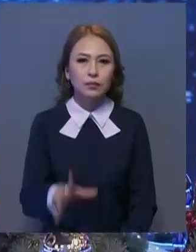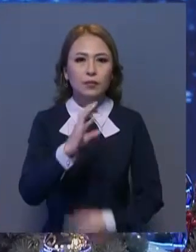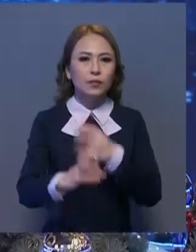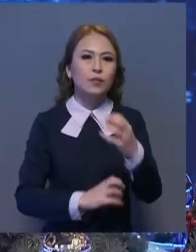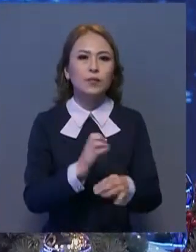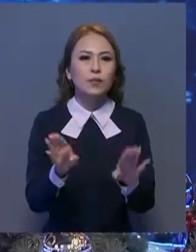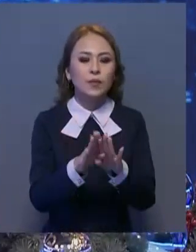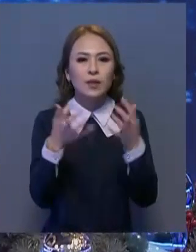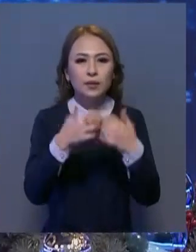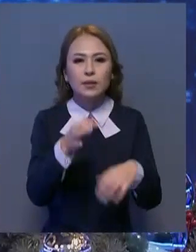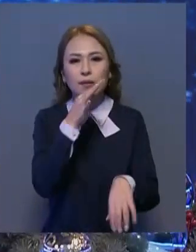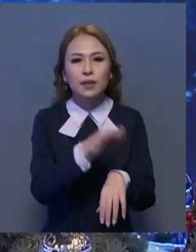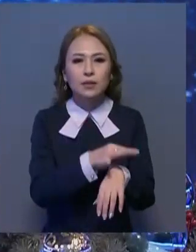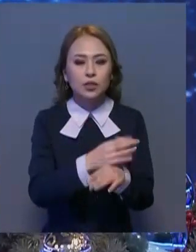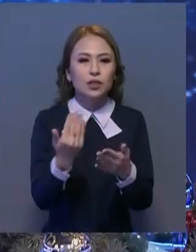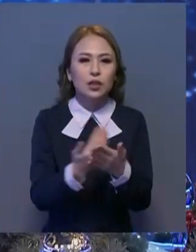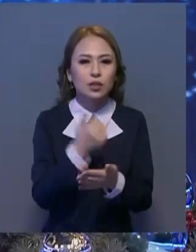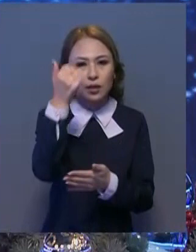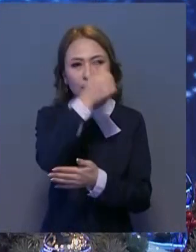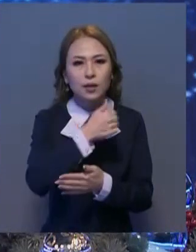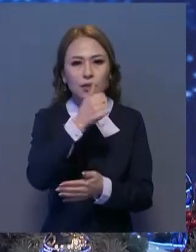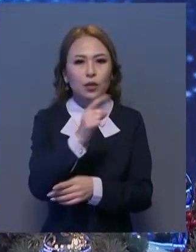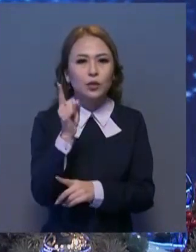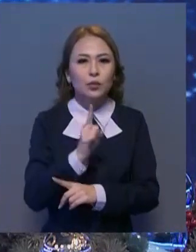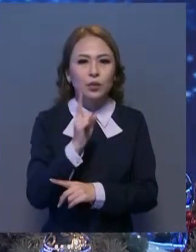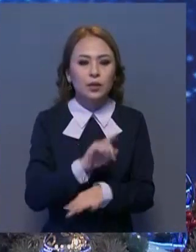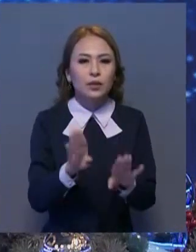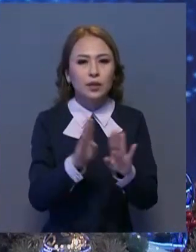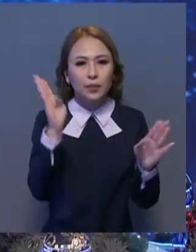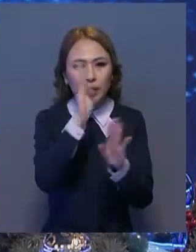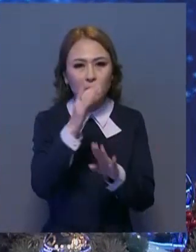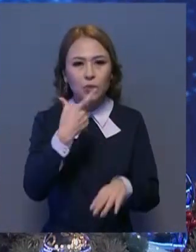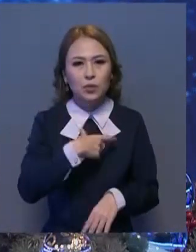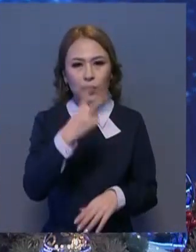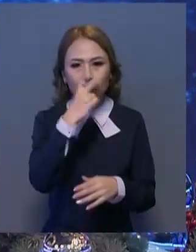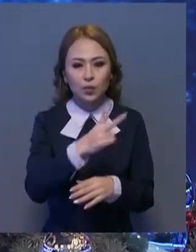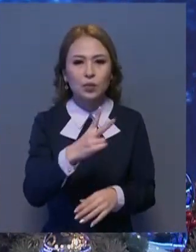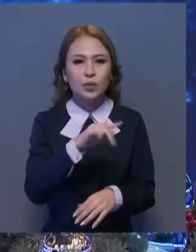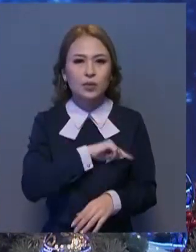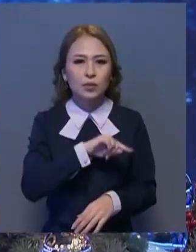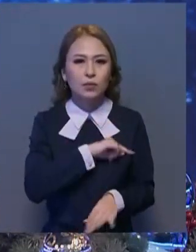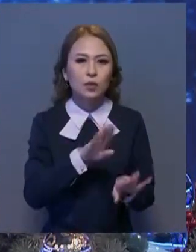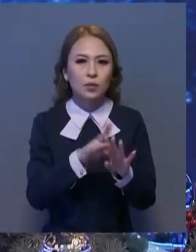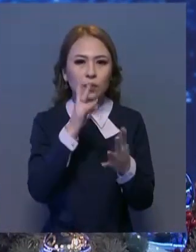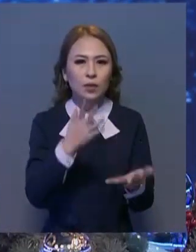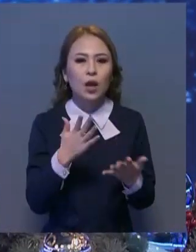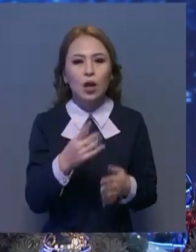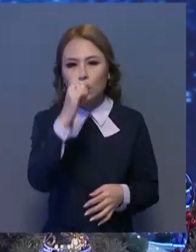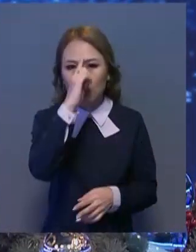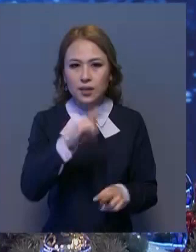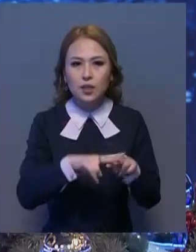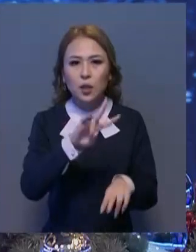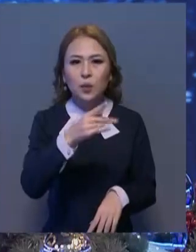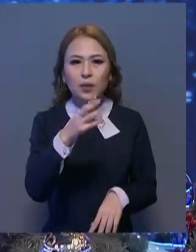Бүкіл әлем болып санаулы сағаттарда келетін жаңа жылды тағатсыздана күтіп отырғанда табиғатта өзінің тосын сыйын топ еткізді.